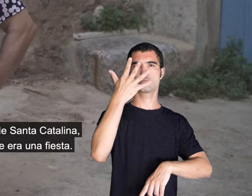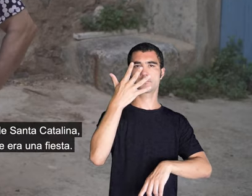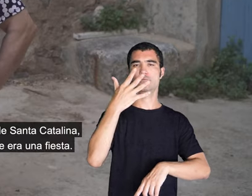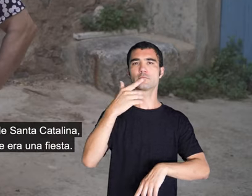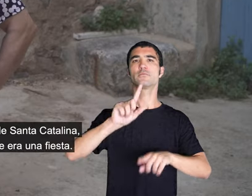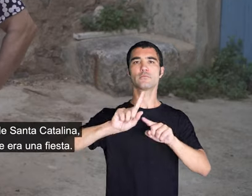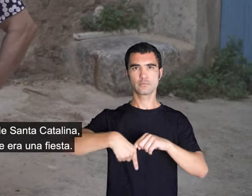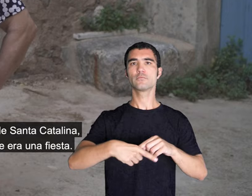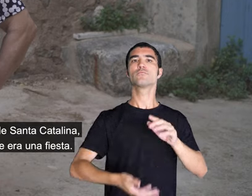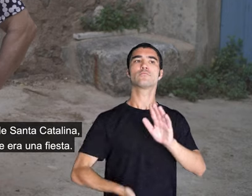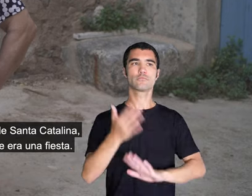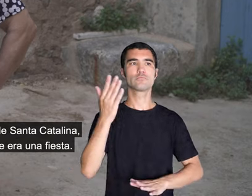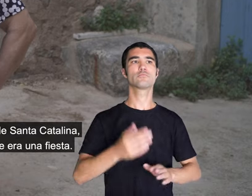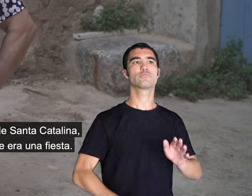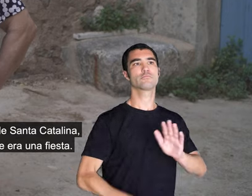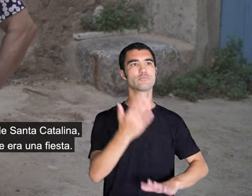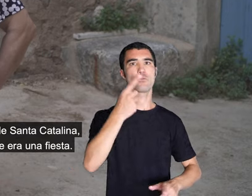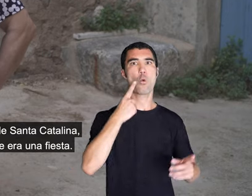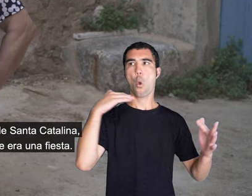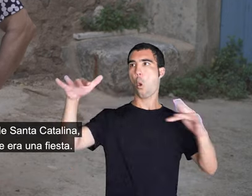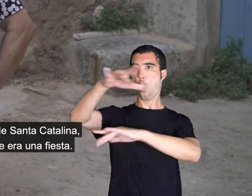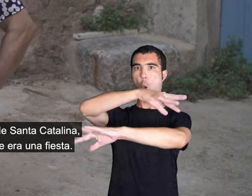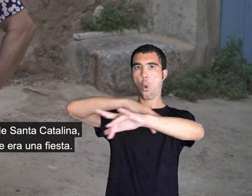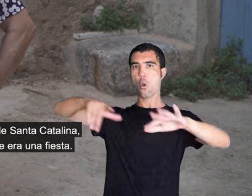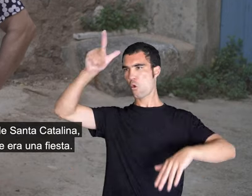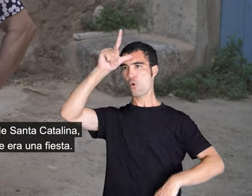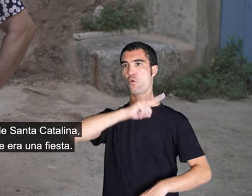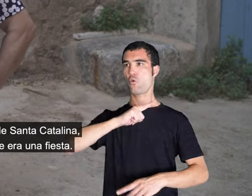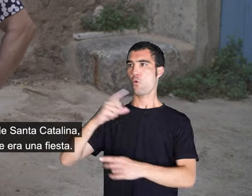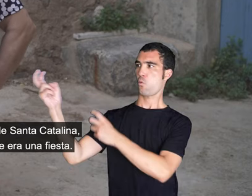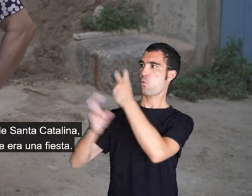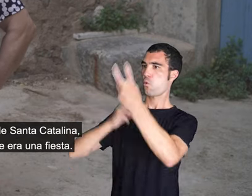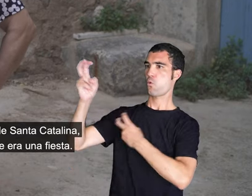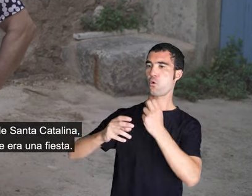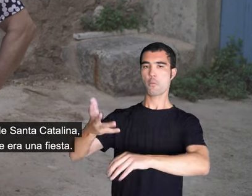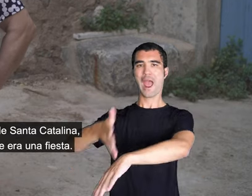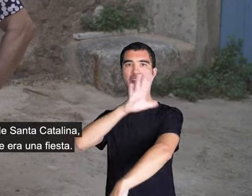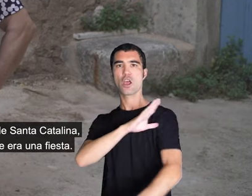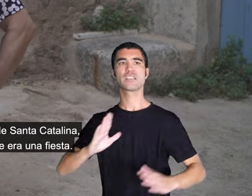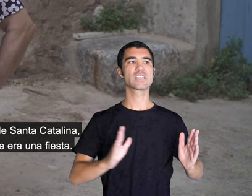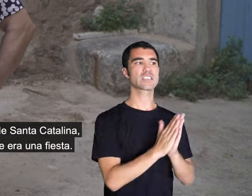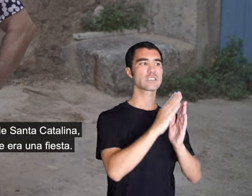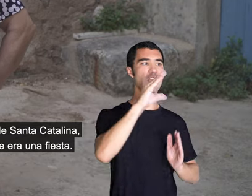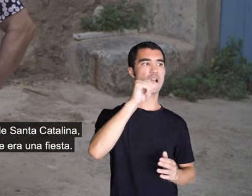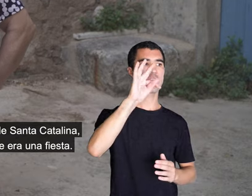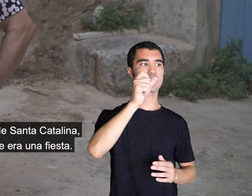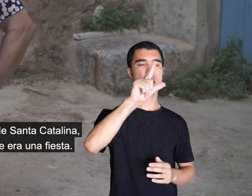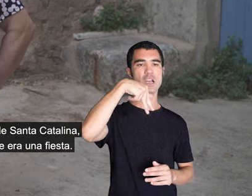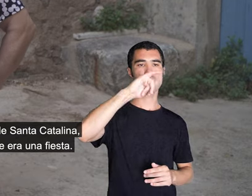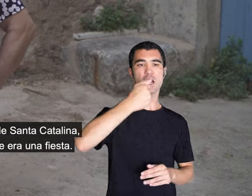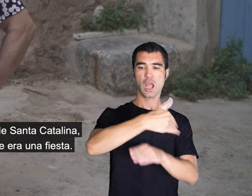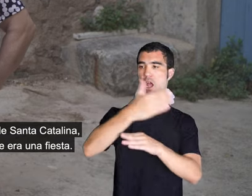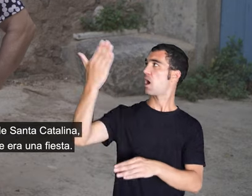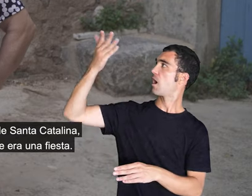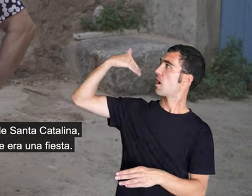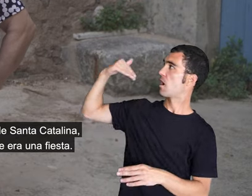llavors mullaven i venia la guerra, tots, d'infanteria per avall, de Mallorca, de Santa Catalina, sí, perquè hi ha els carrers d'aquí darrere, i